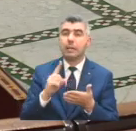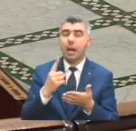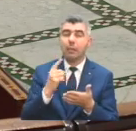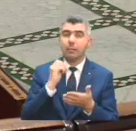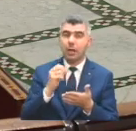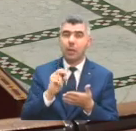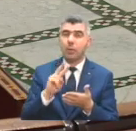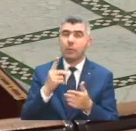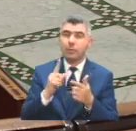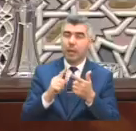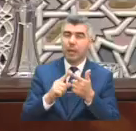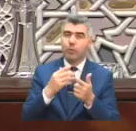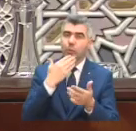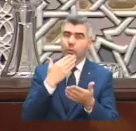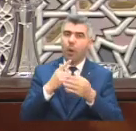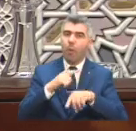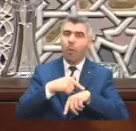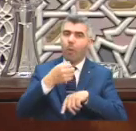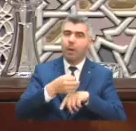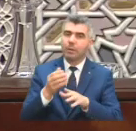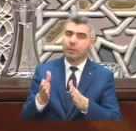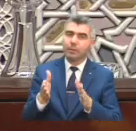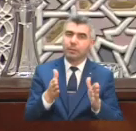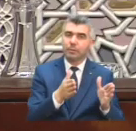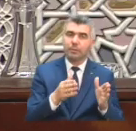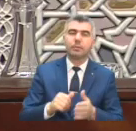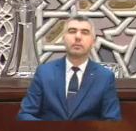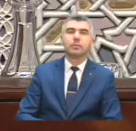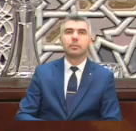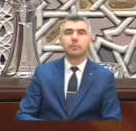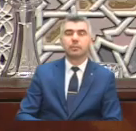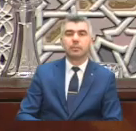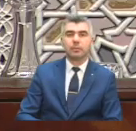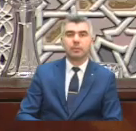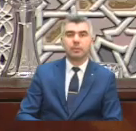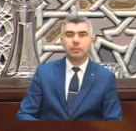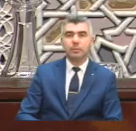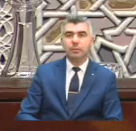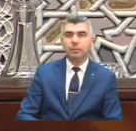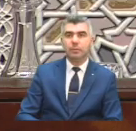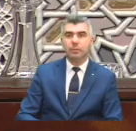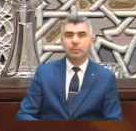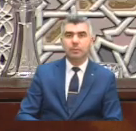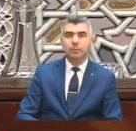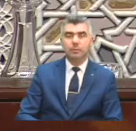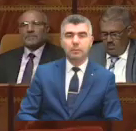المدخلات الإنتاج. الوقت، تفضلوا سيد النائب المحترم للتعقيب.